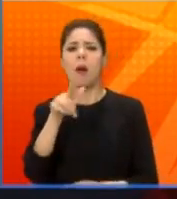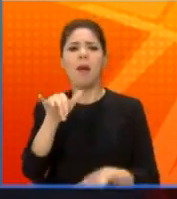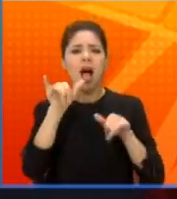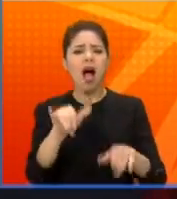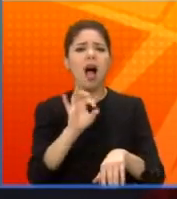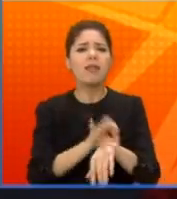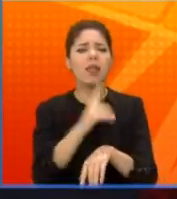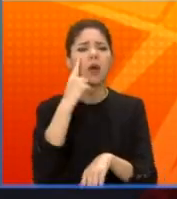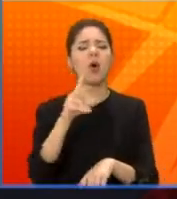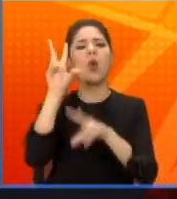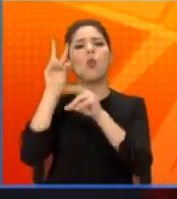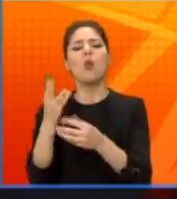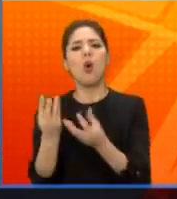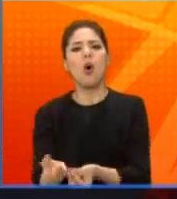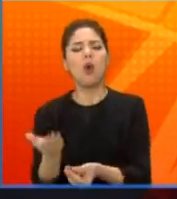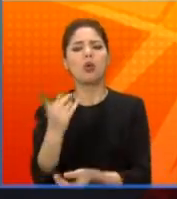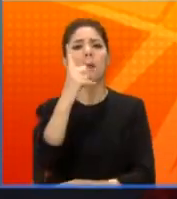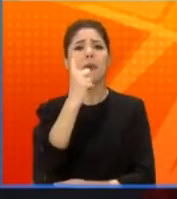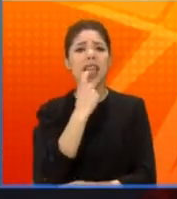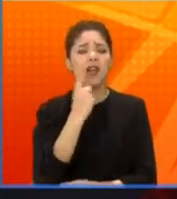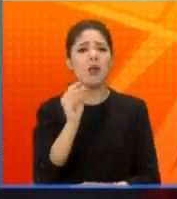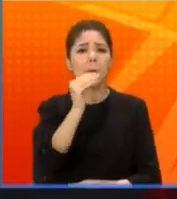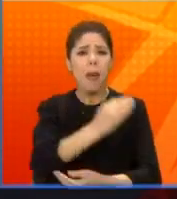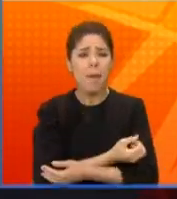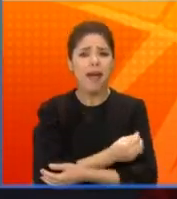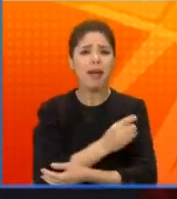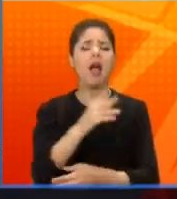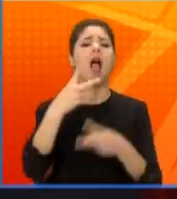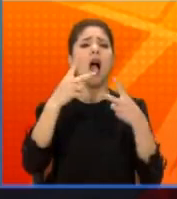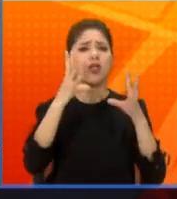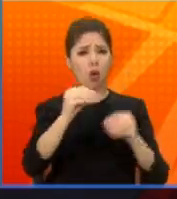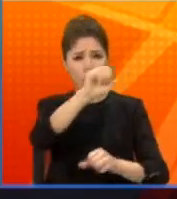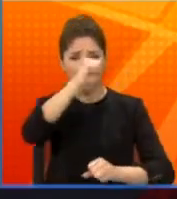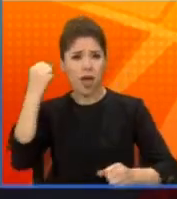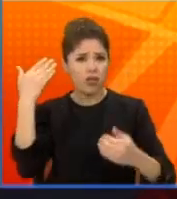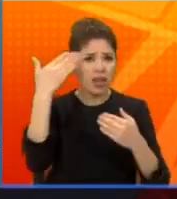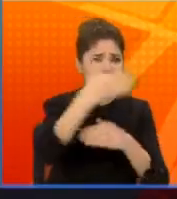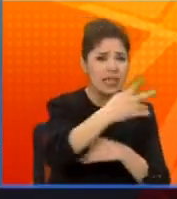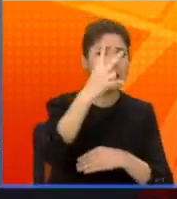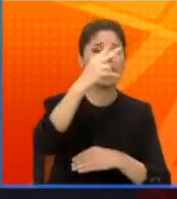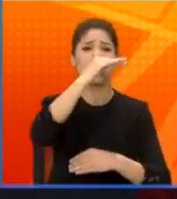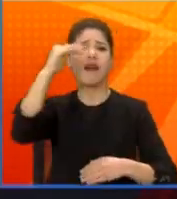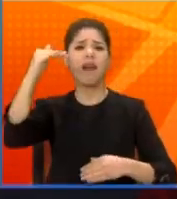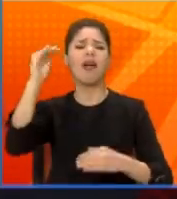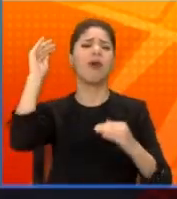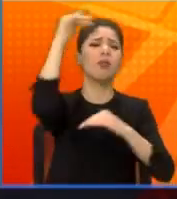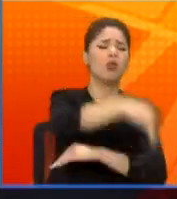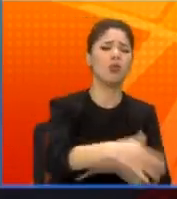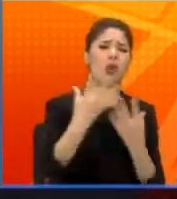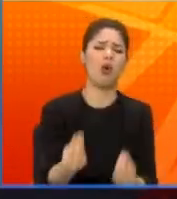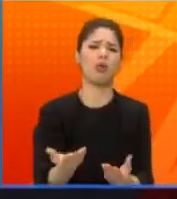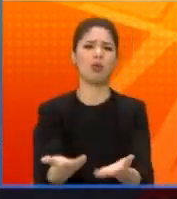baba aynı anda uykuya daldı. 1 yaşındaki bebekleri ise açık bırakılan pencereye yöneldi. 2. kattan aşağı